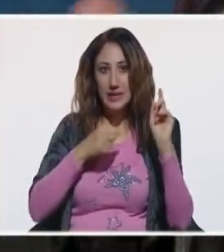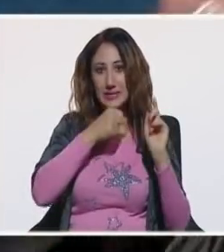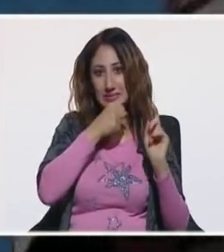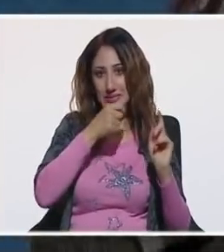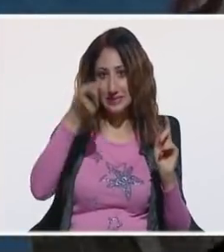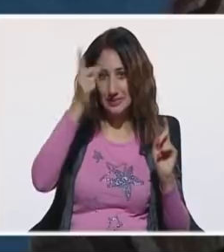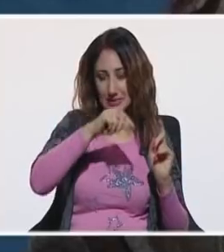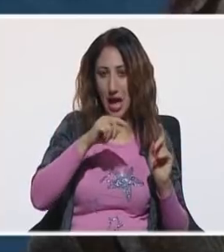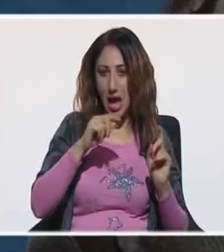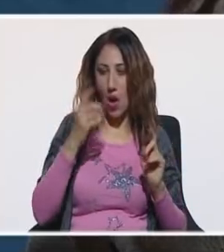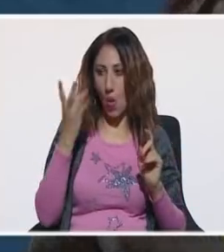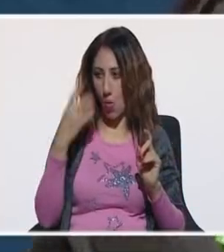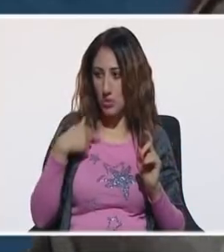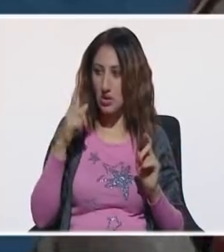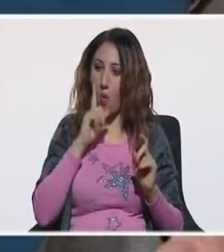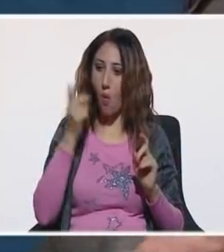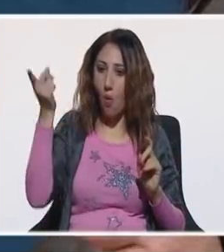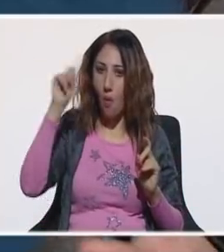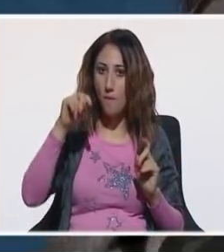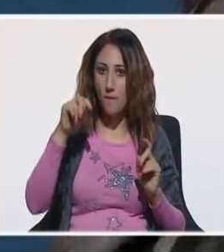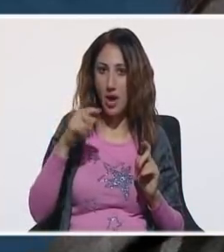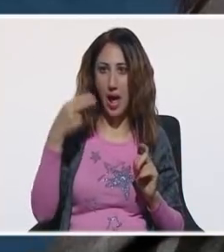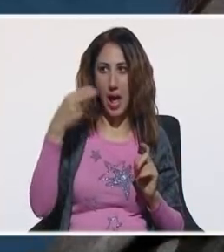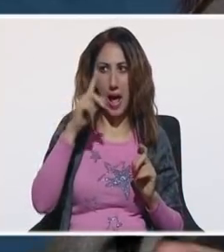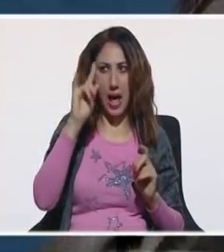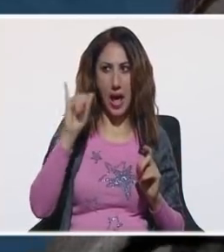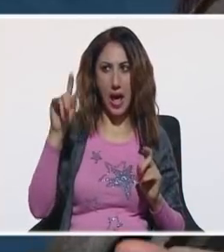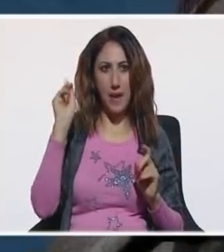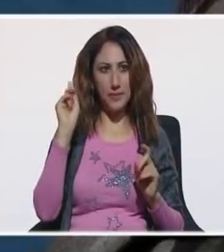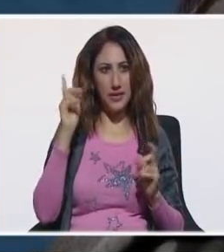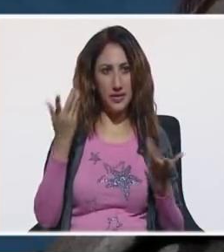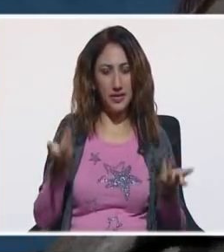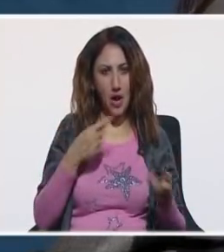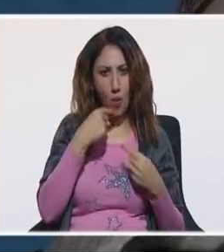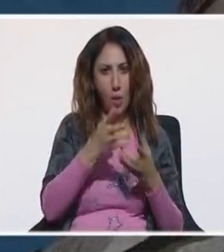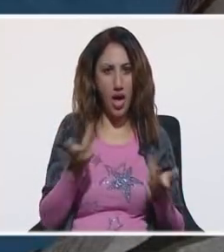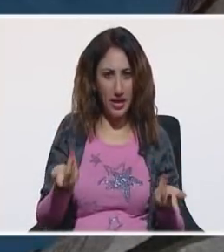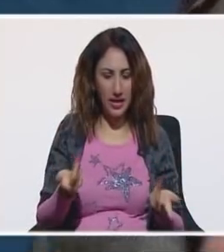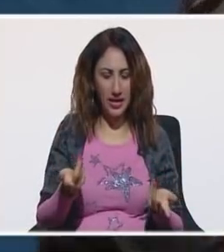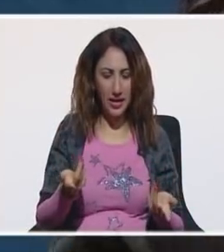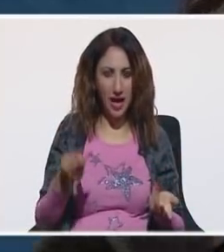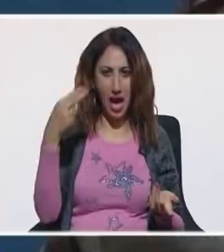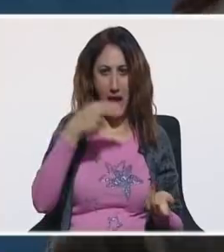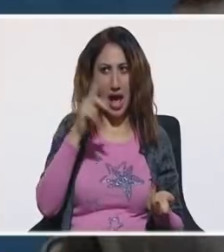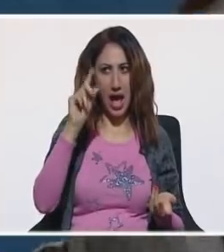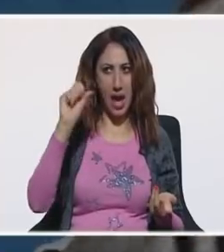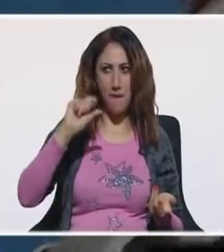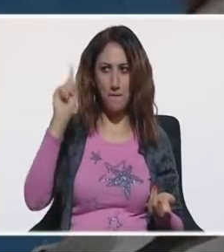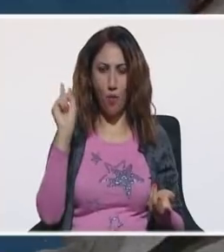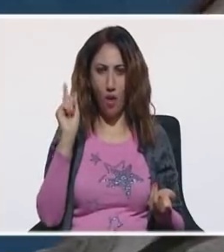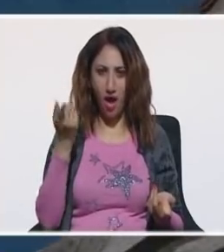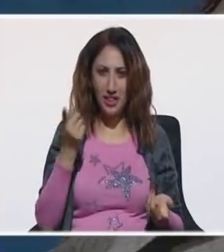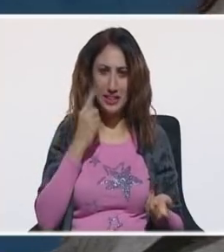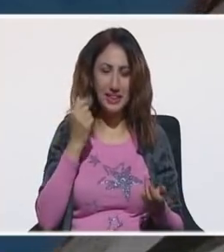بقى مامة فريد قالت لي يعني ايه عبير دي يعني لما ندلعها هنقول لها ايه عبوره ما عجبهاش الاسم